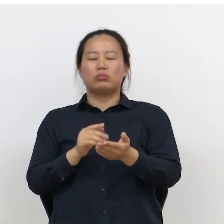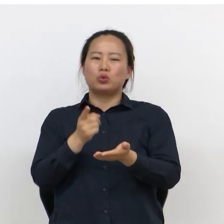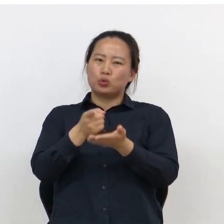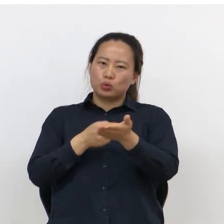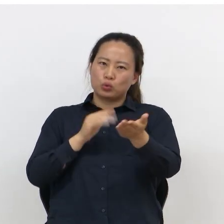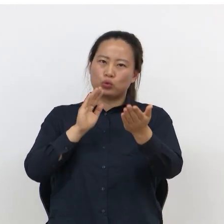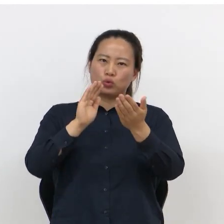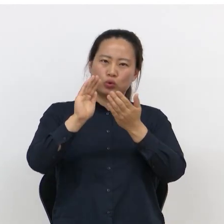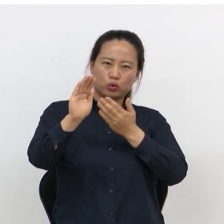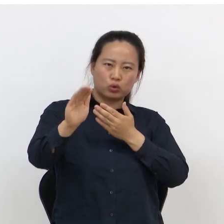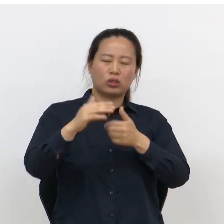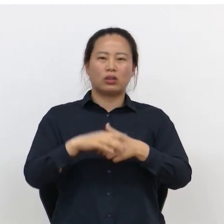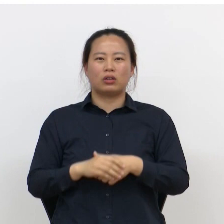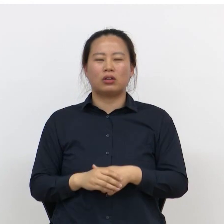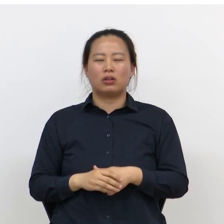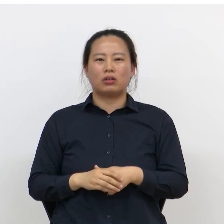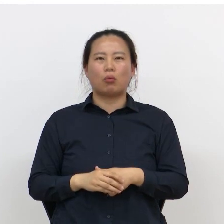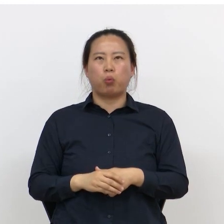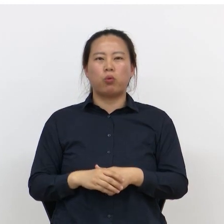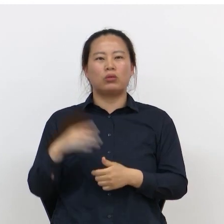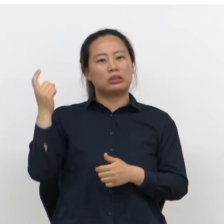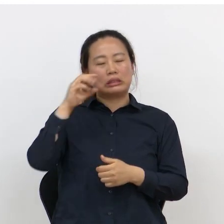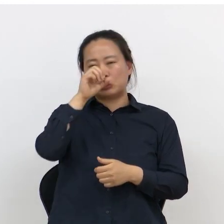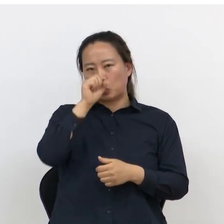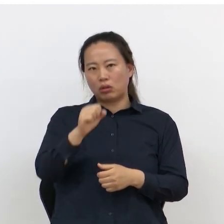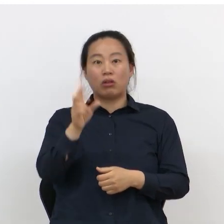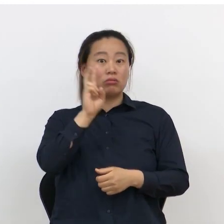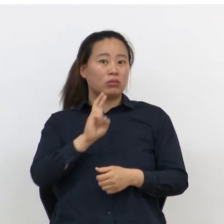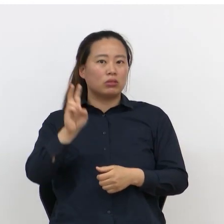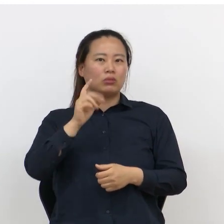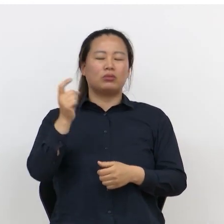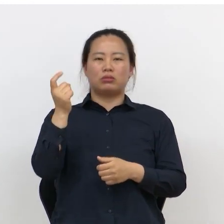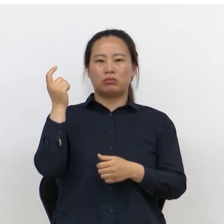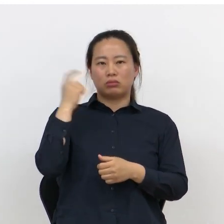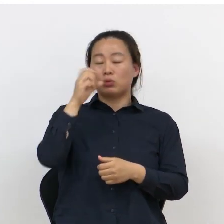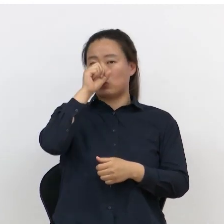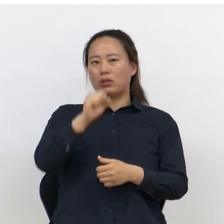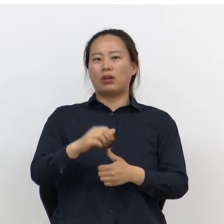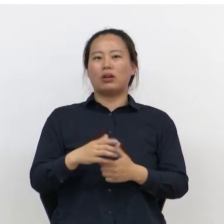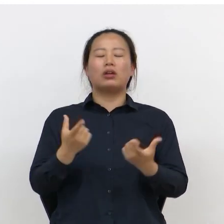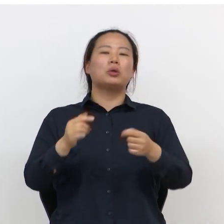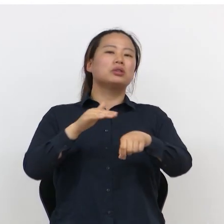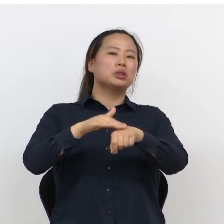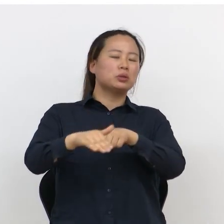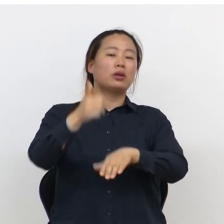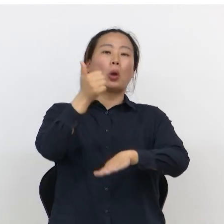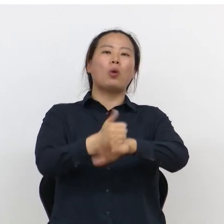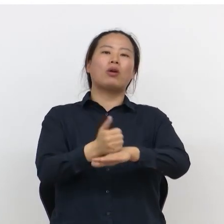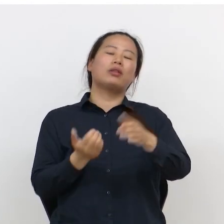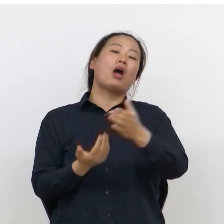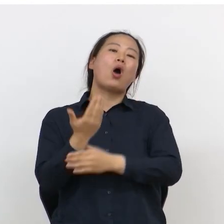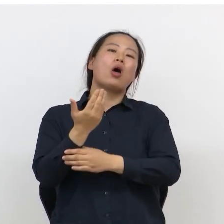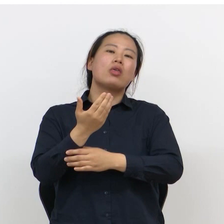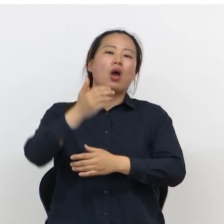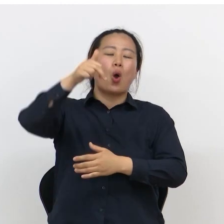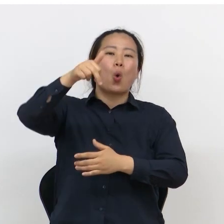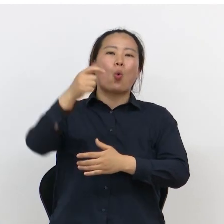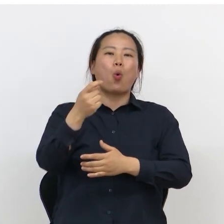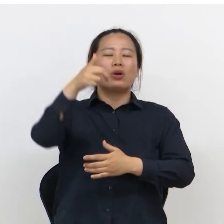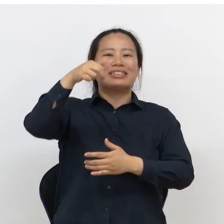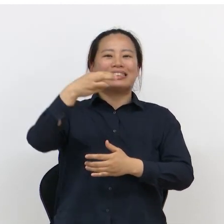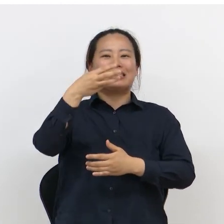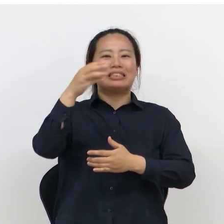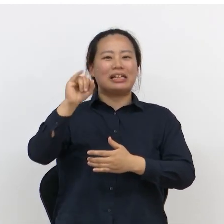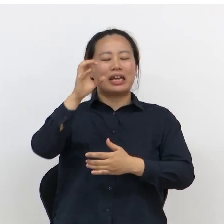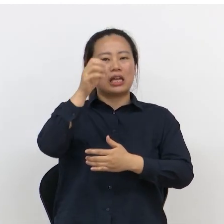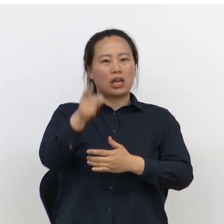아까 말씀드린 시끄러운 데서도 좀 듣기 좋다, 음악도 듣기 좋다 이런 결과가 나왔고요. 코클리어사는